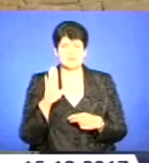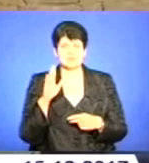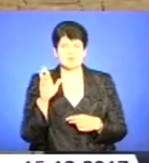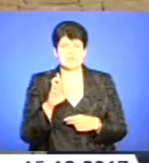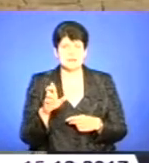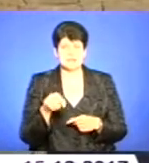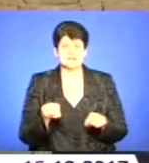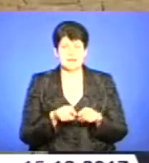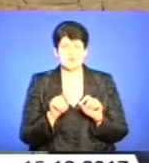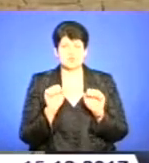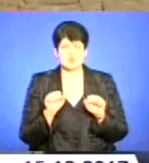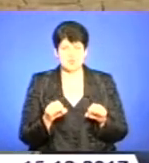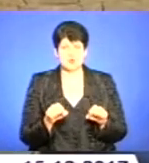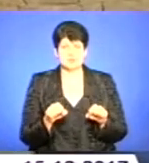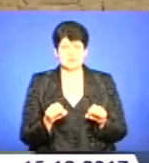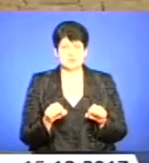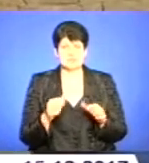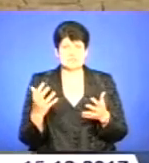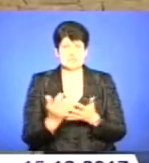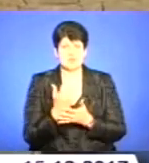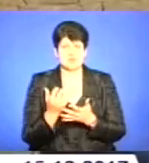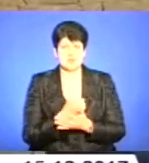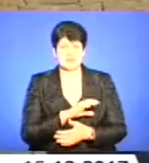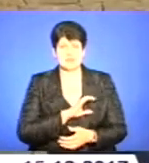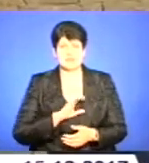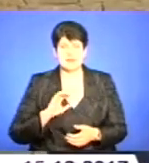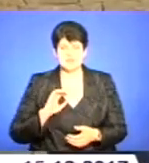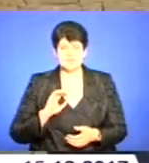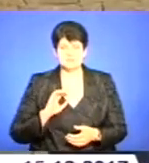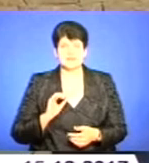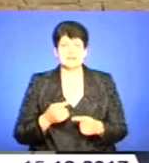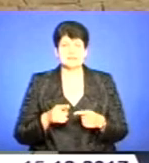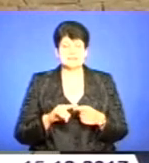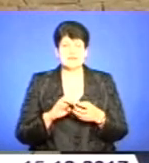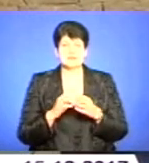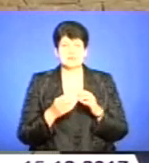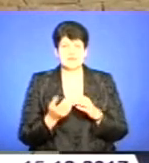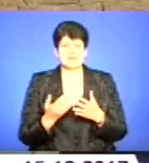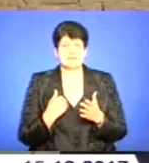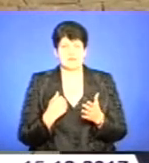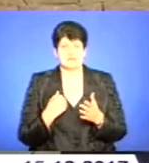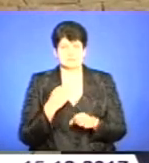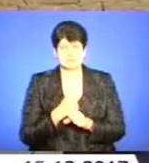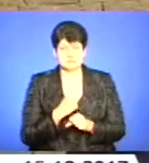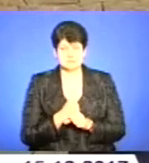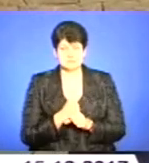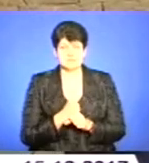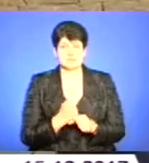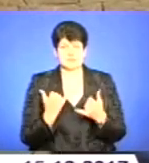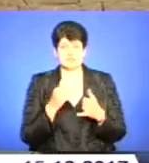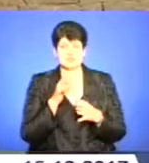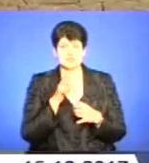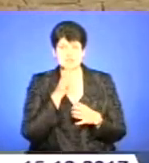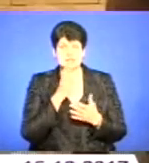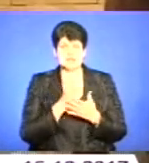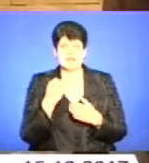і також можна там завоювати медалі. І цей результат, який я встановила, на даний час є